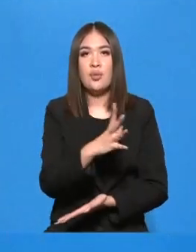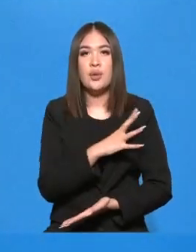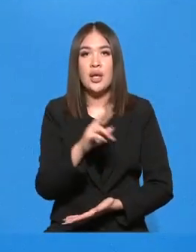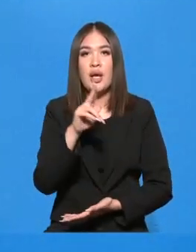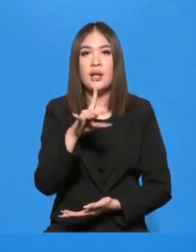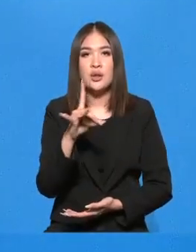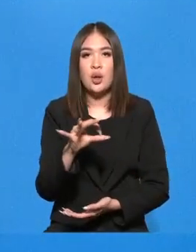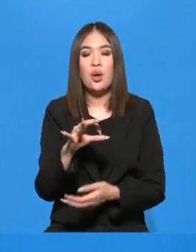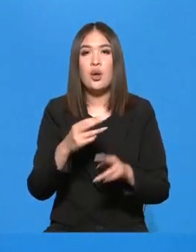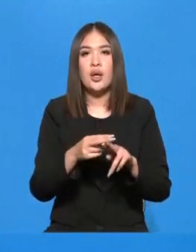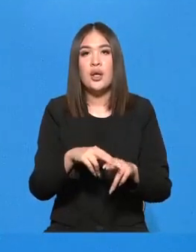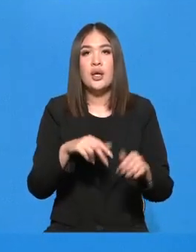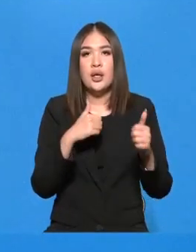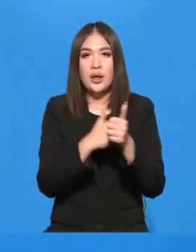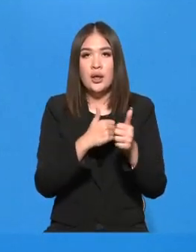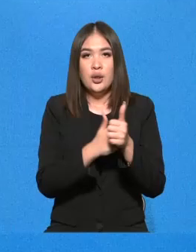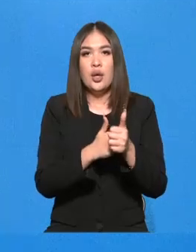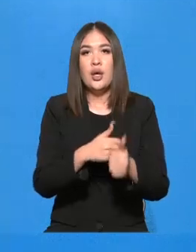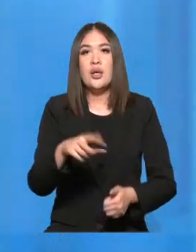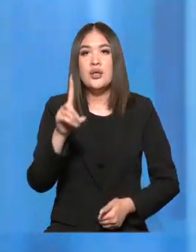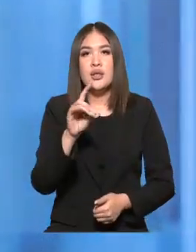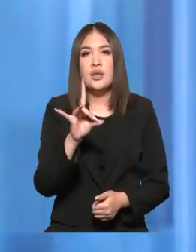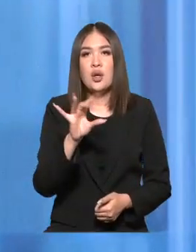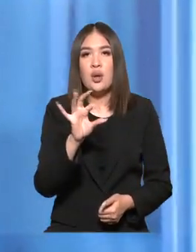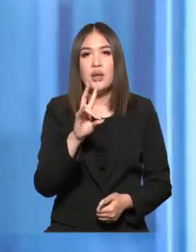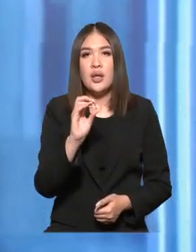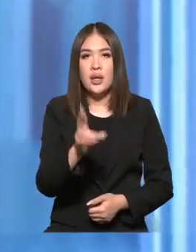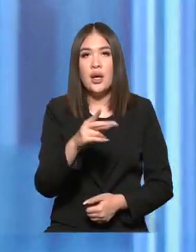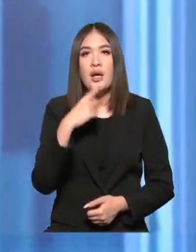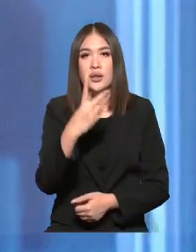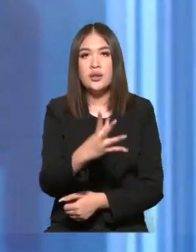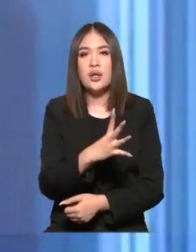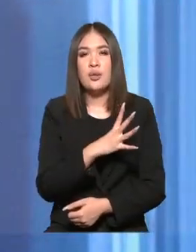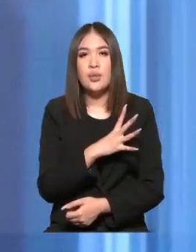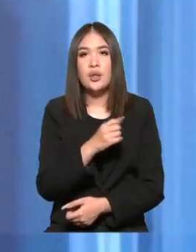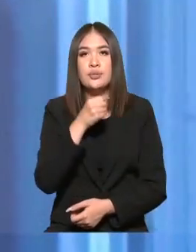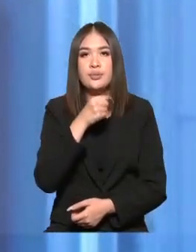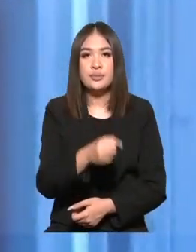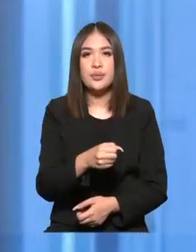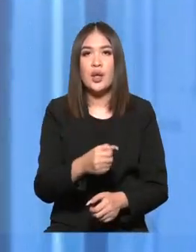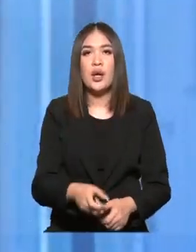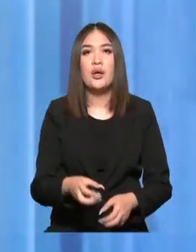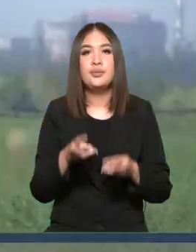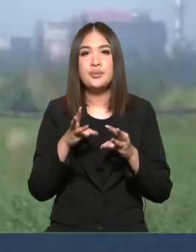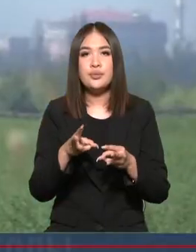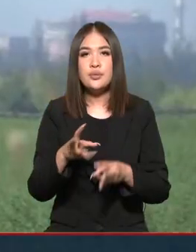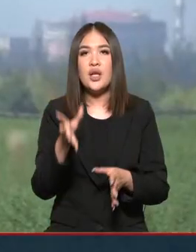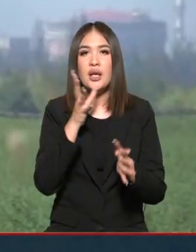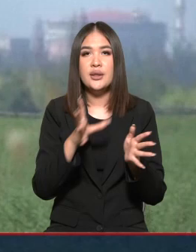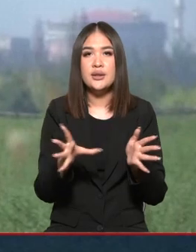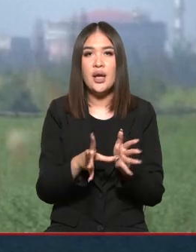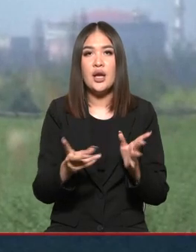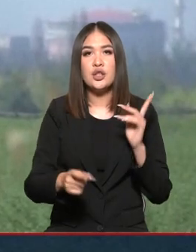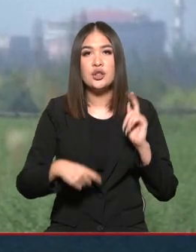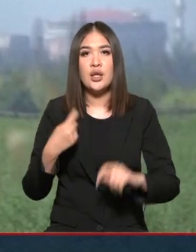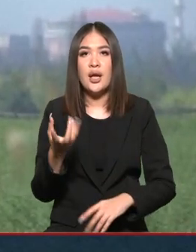ядролық қауымдастықтың вице-төрағасы Богдан Зроник арнамызға берген сұхбатында айтты. Көмір жағып, энергия өндірудің шығыны